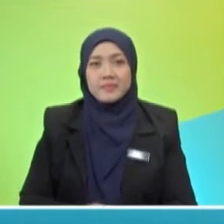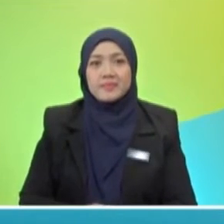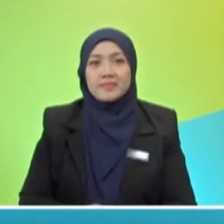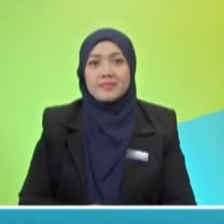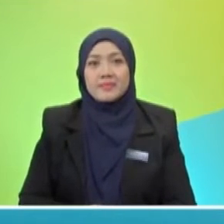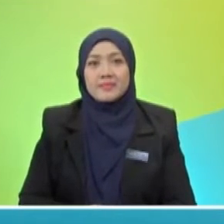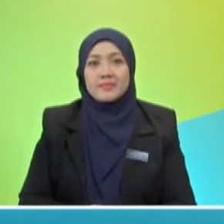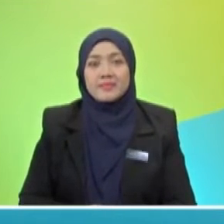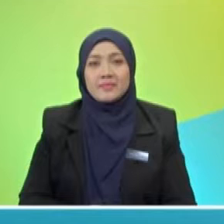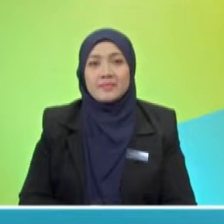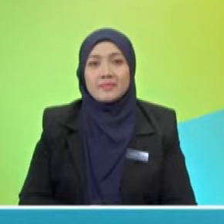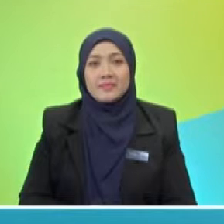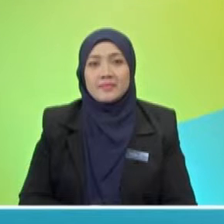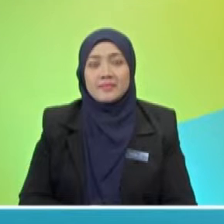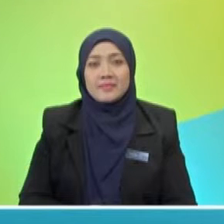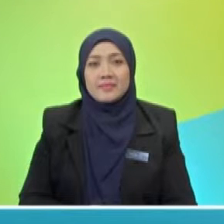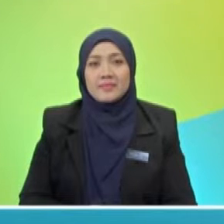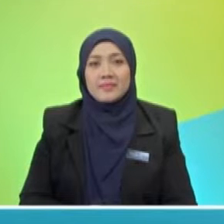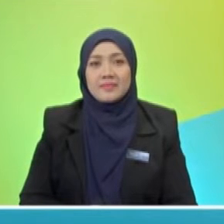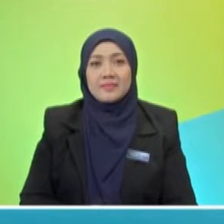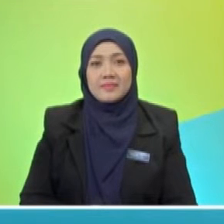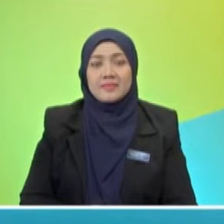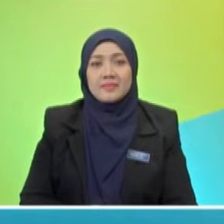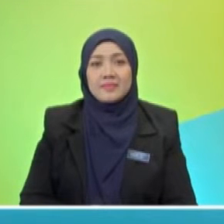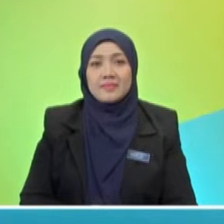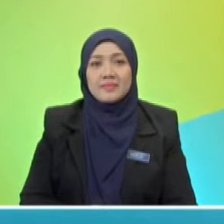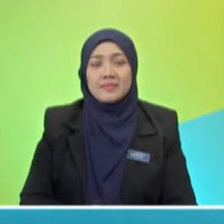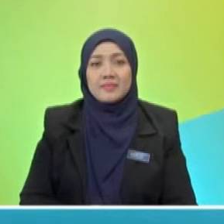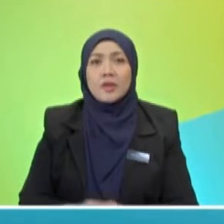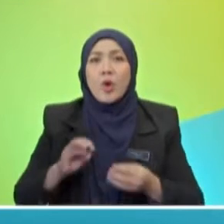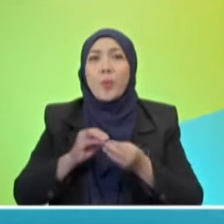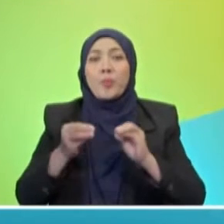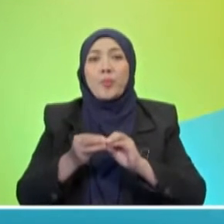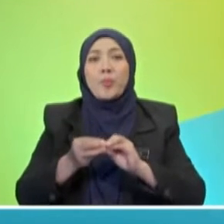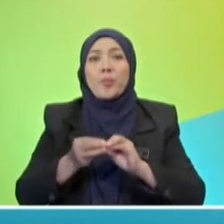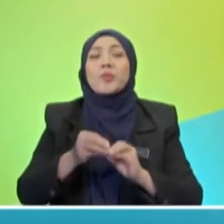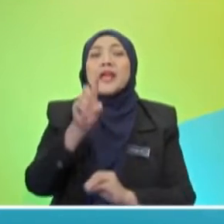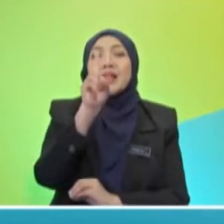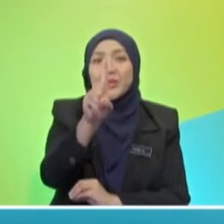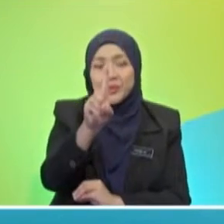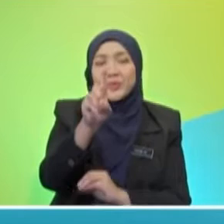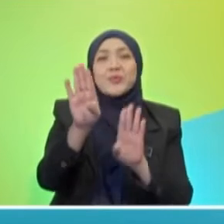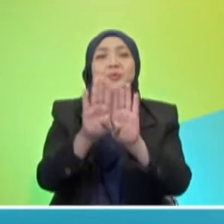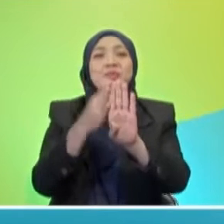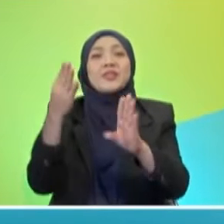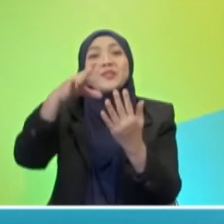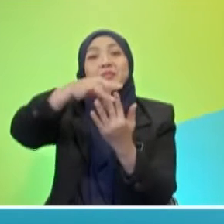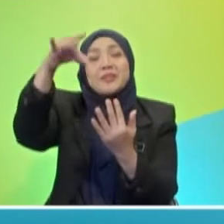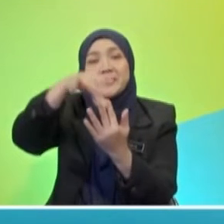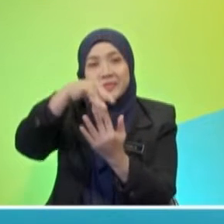Silakan Marsha. Marsha. Nombor berapa? Nombor? satu. Nombor